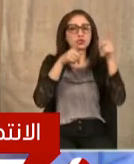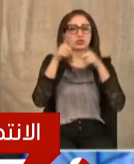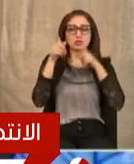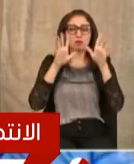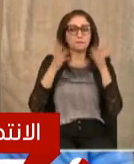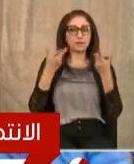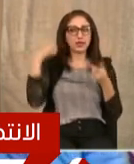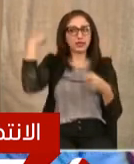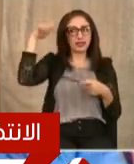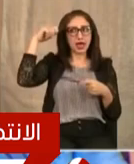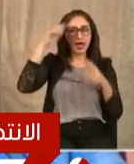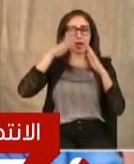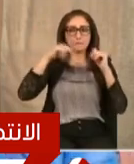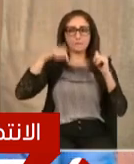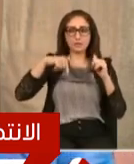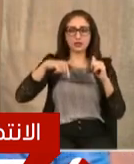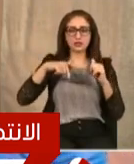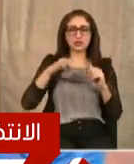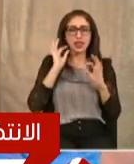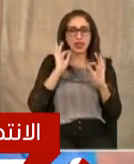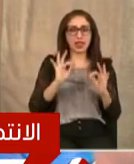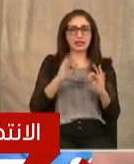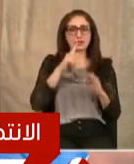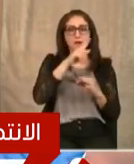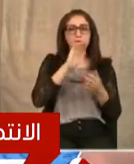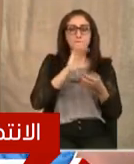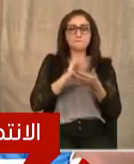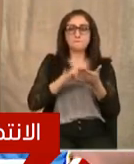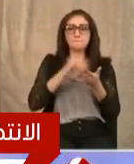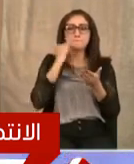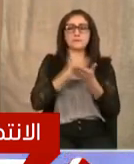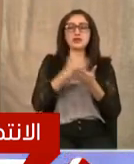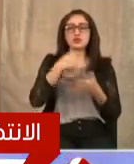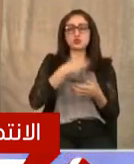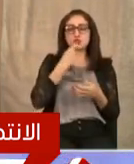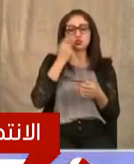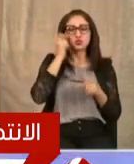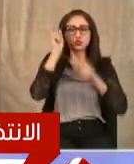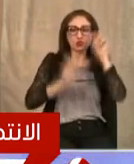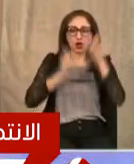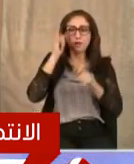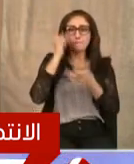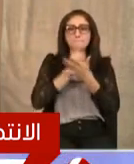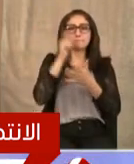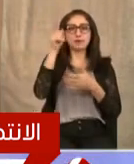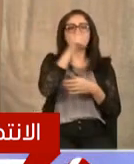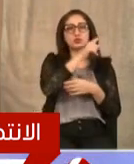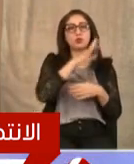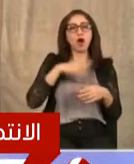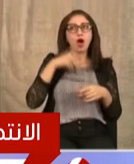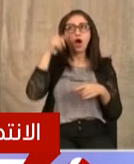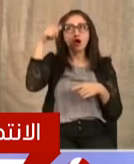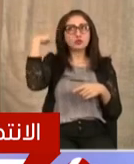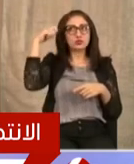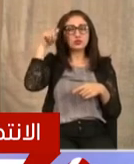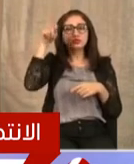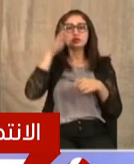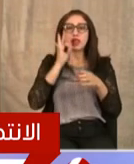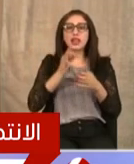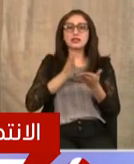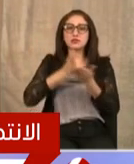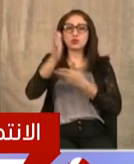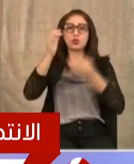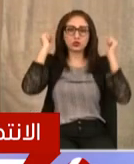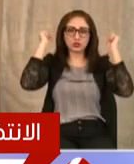الانتخاب قرروا مصيركم بايديكم حققوا ما ناديتم به في ثورتين